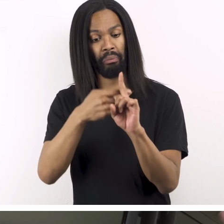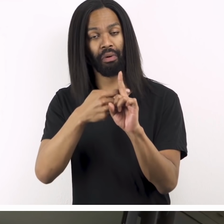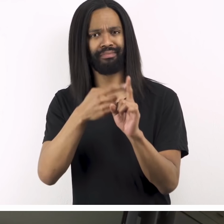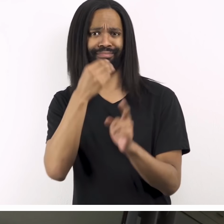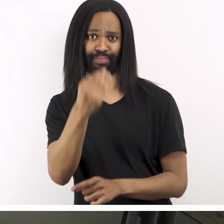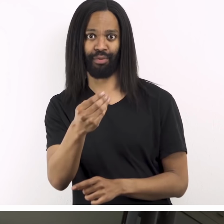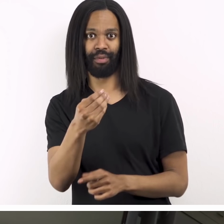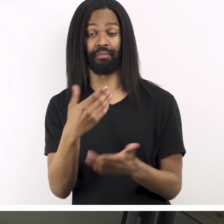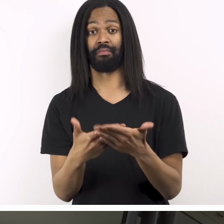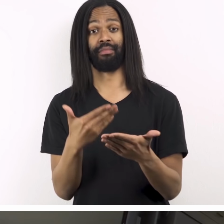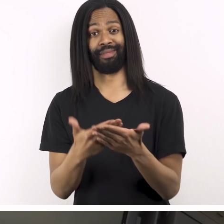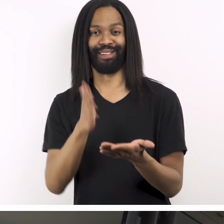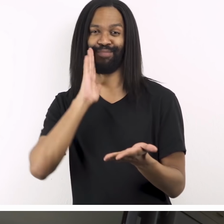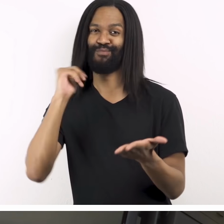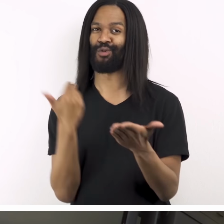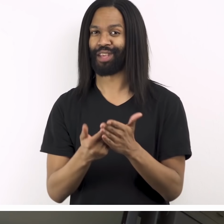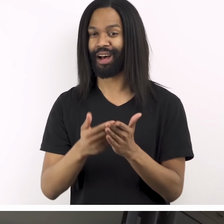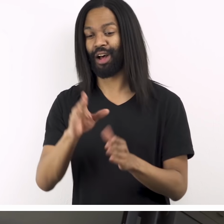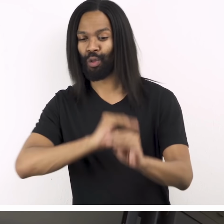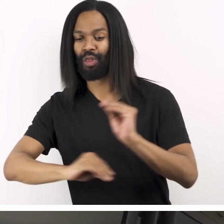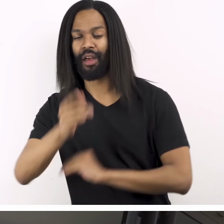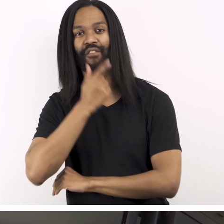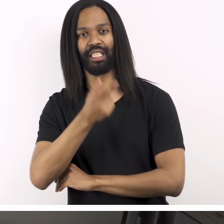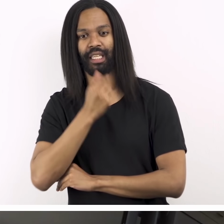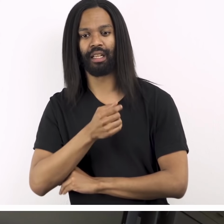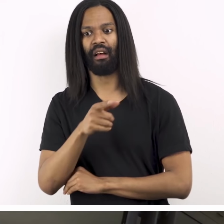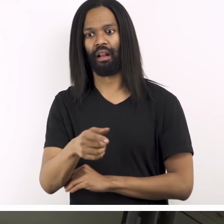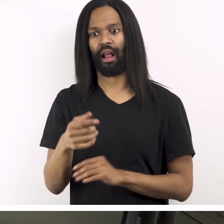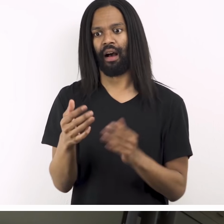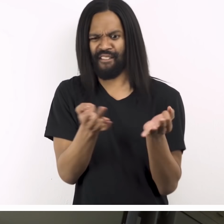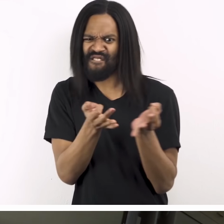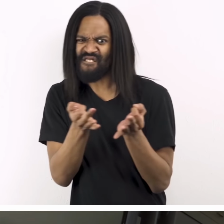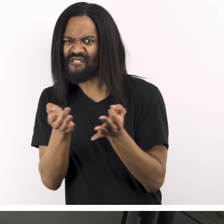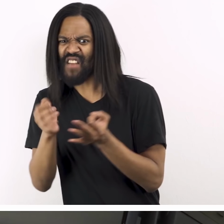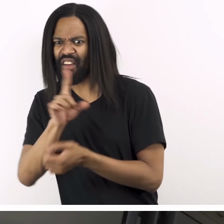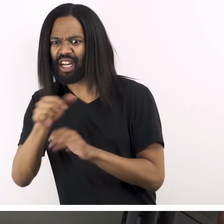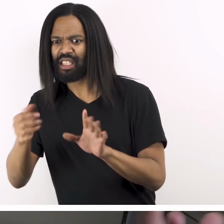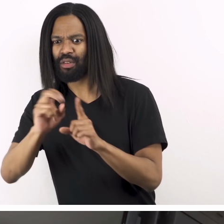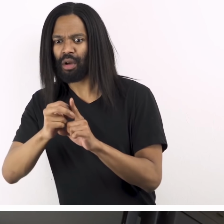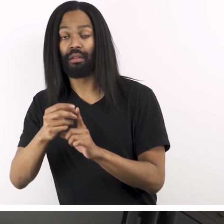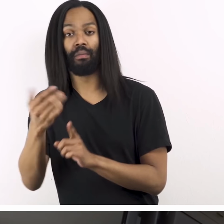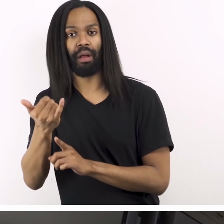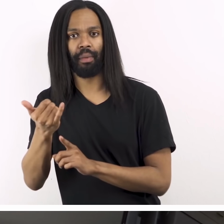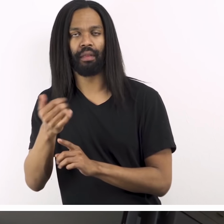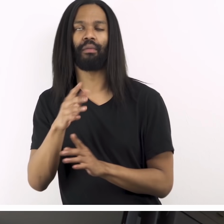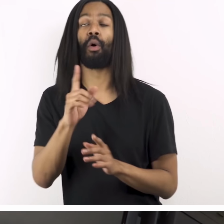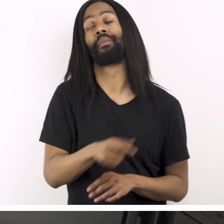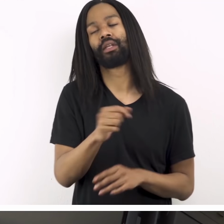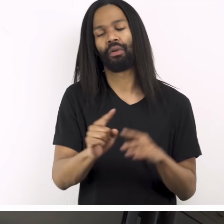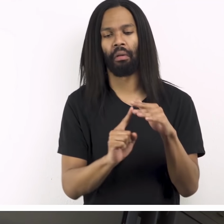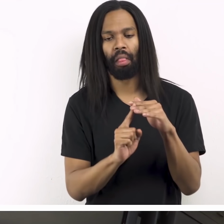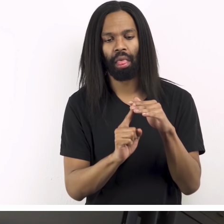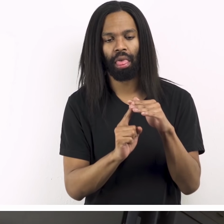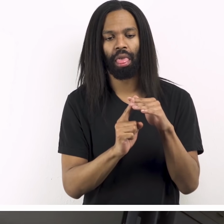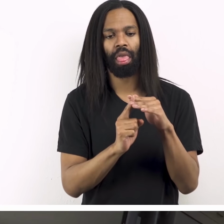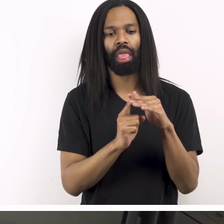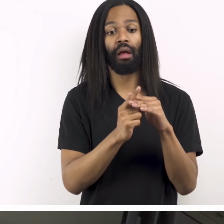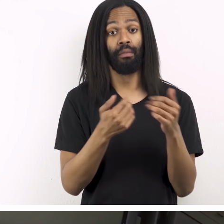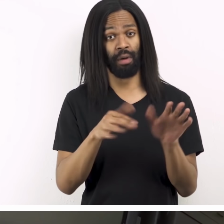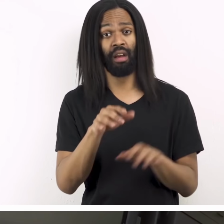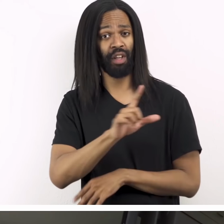assez faible. Ça fait partie un petit peu de leur facilité d'entretien. Ils n'ont pas besoin d'être tout le temps à 26 pour pousser. Ça va diminuer leur croissance, mais sachez